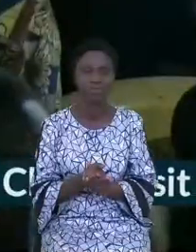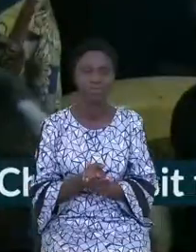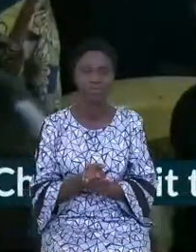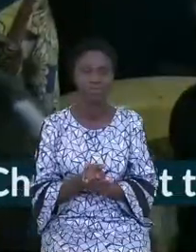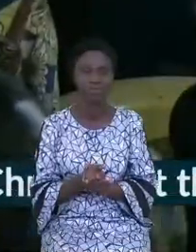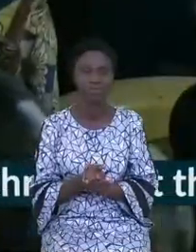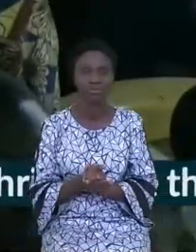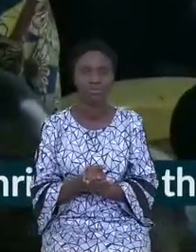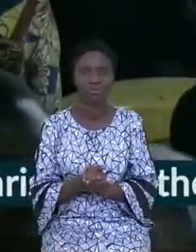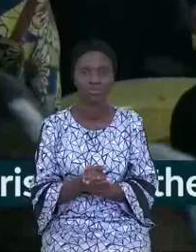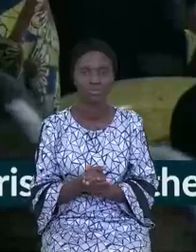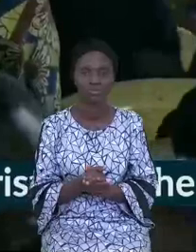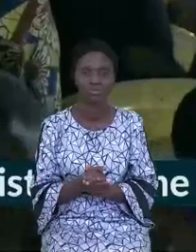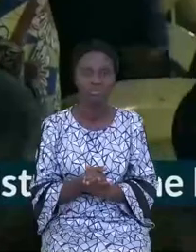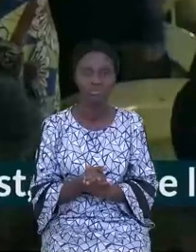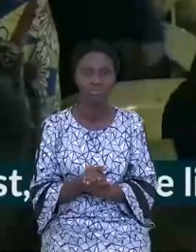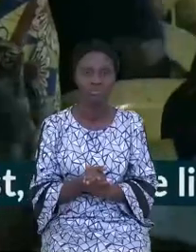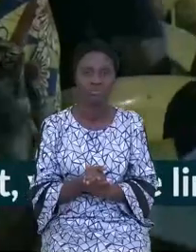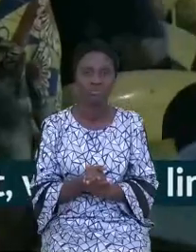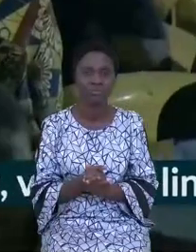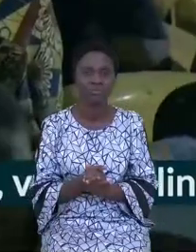Et prenons tous les détails.